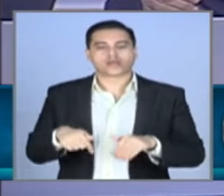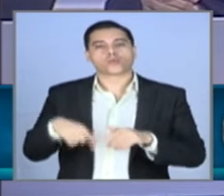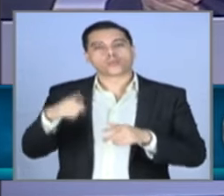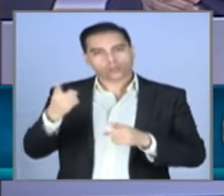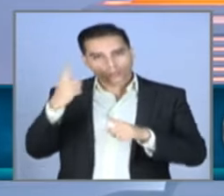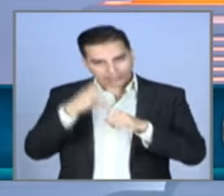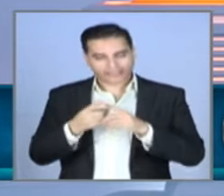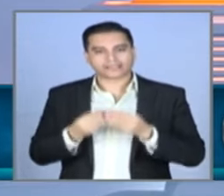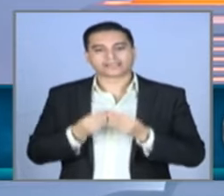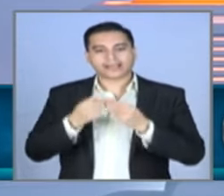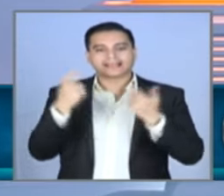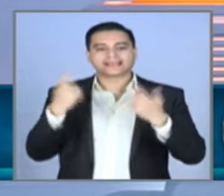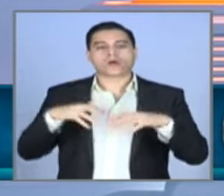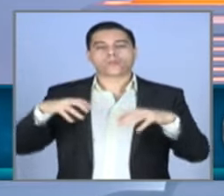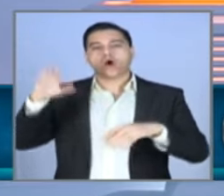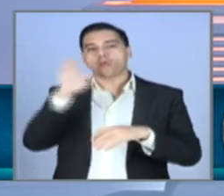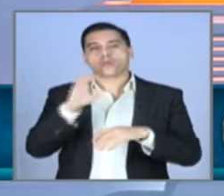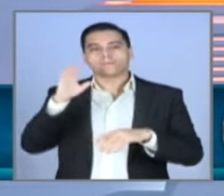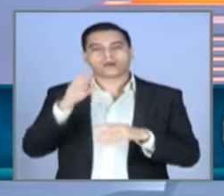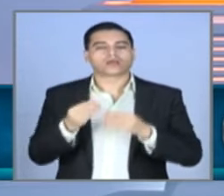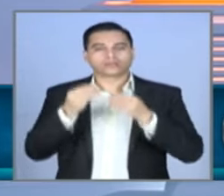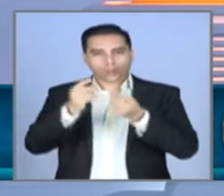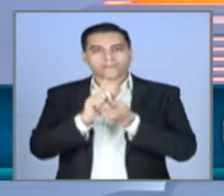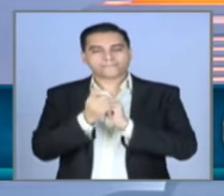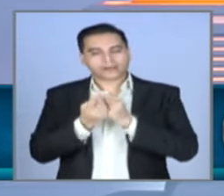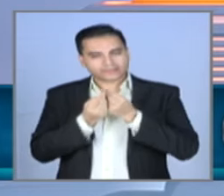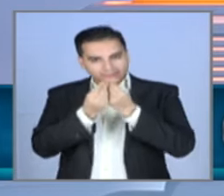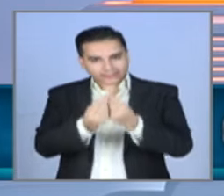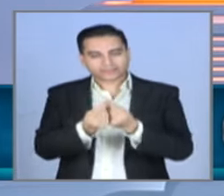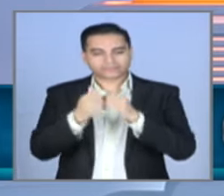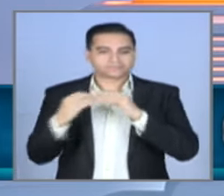ومنح دولة أوروبية تعويض قدره